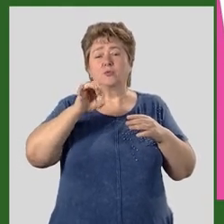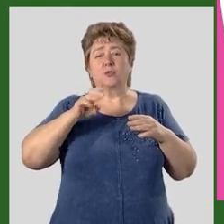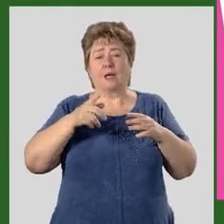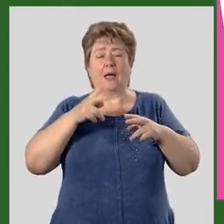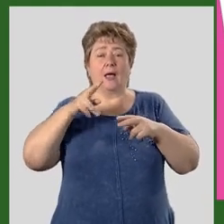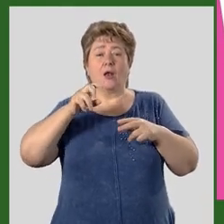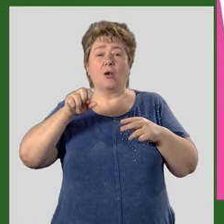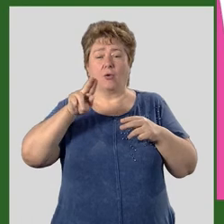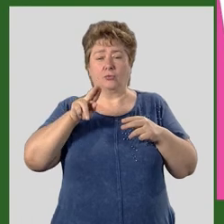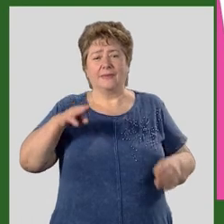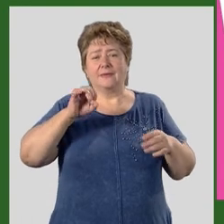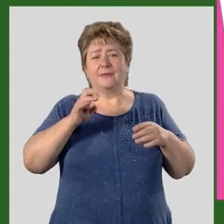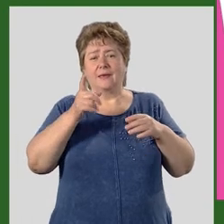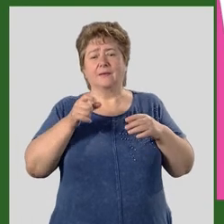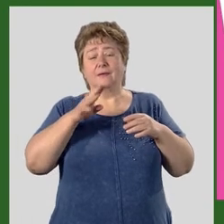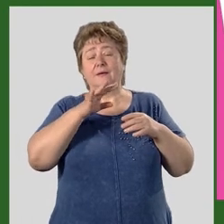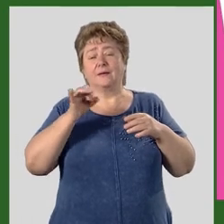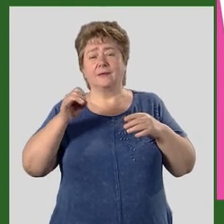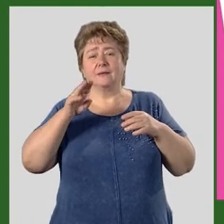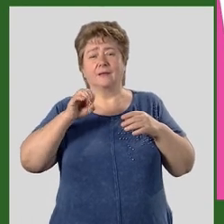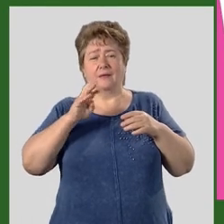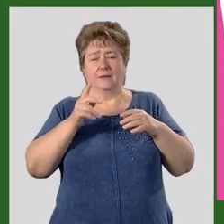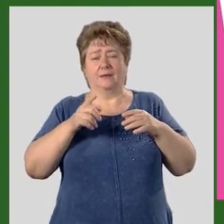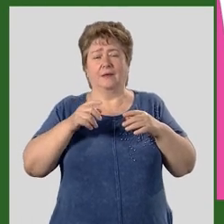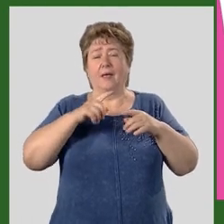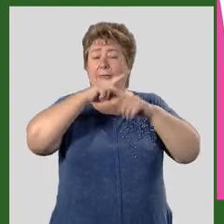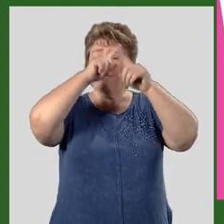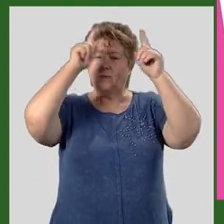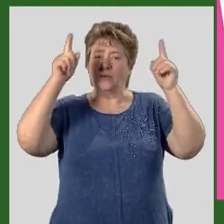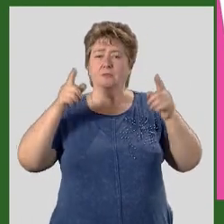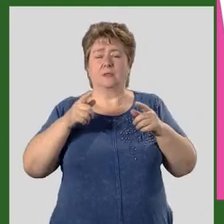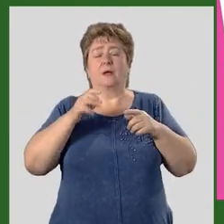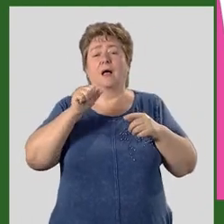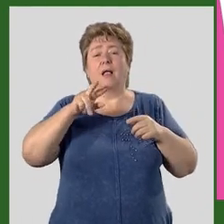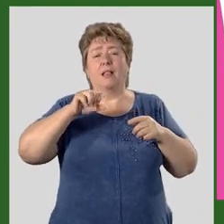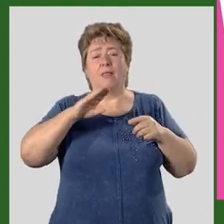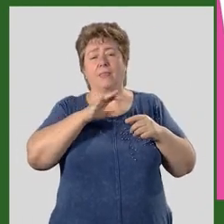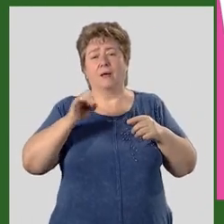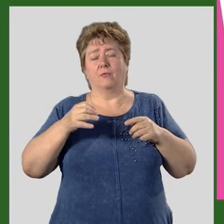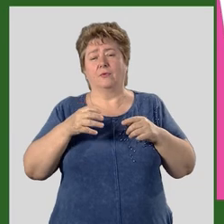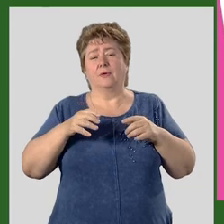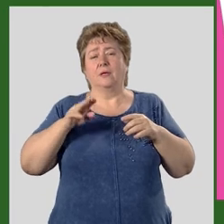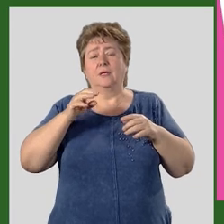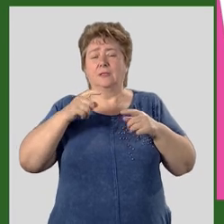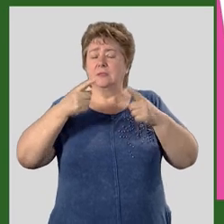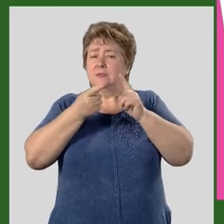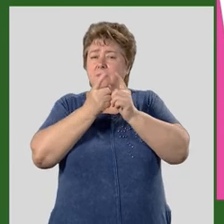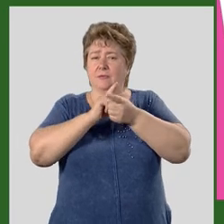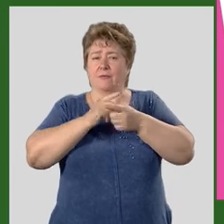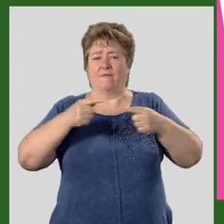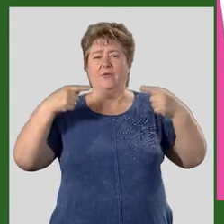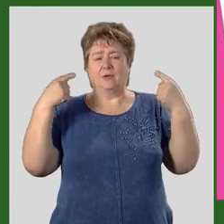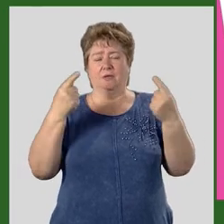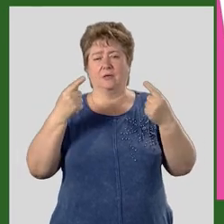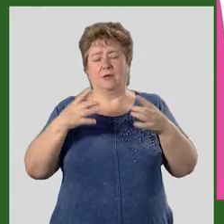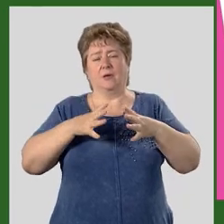– ледяные, Тенгри – таг – небесные, Алатау – с тюркского –